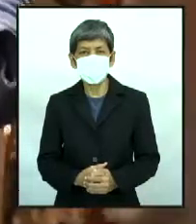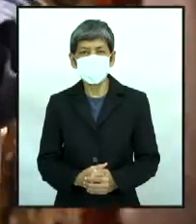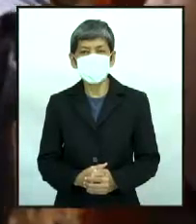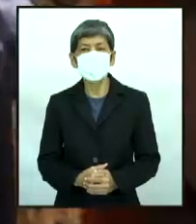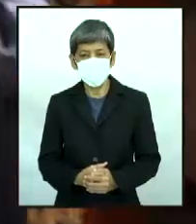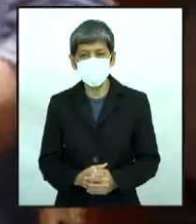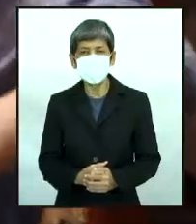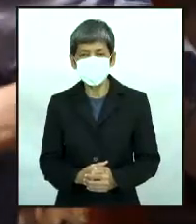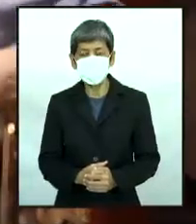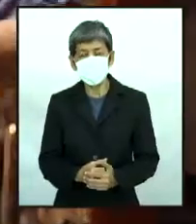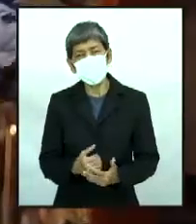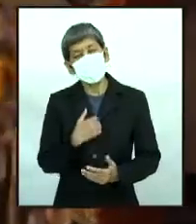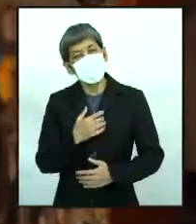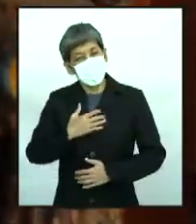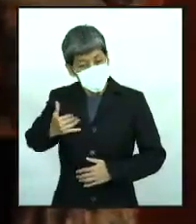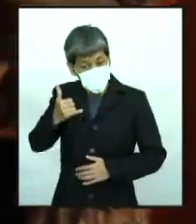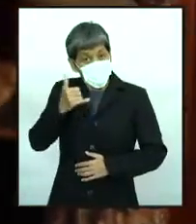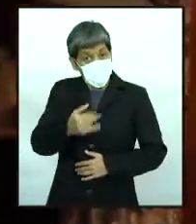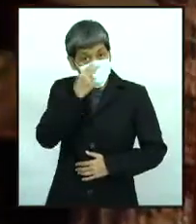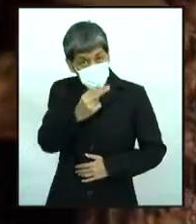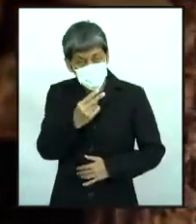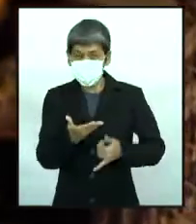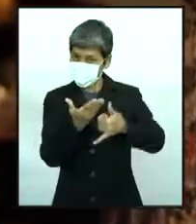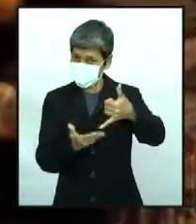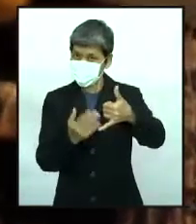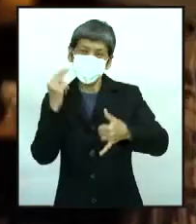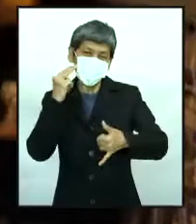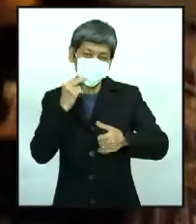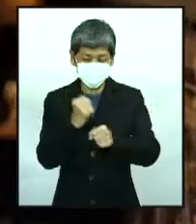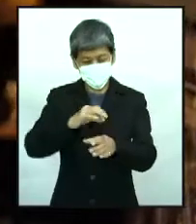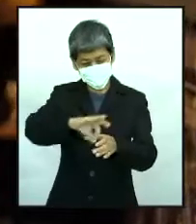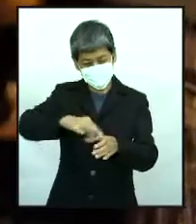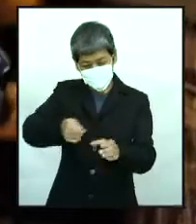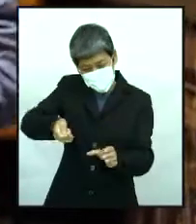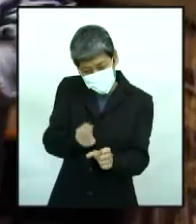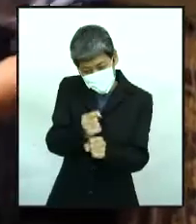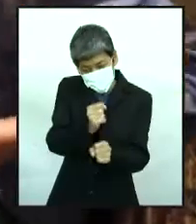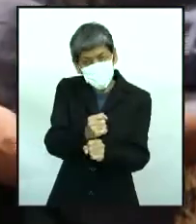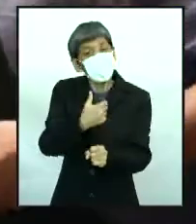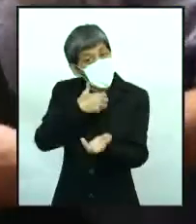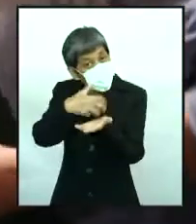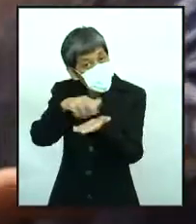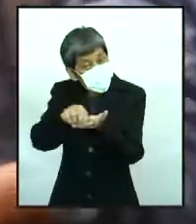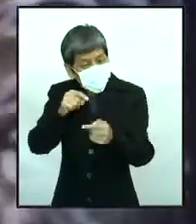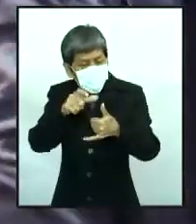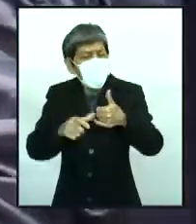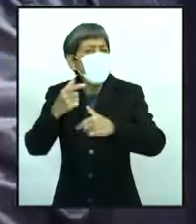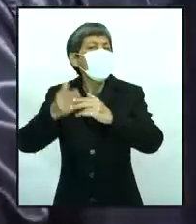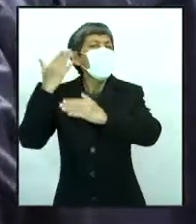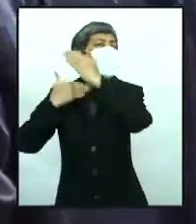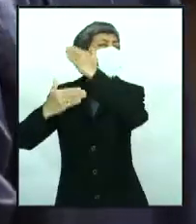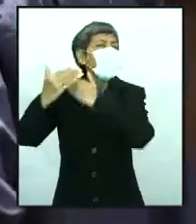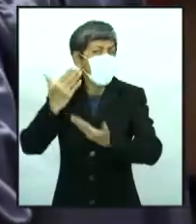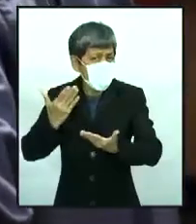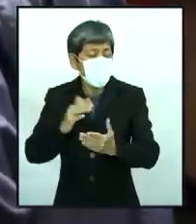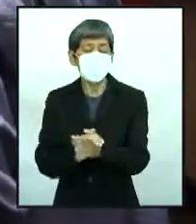ค่ะแล้วก็เมื่อกี้ค่ะตอนที่สตางค์เข้ามาเนี่ยก็จะเห็นพี่เสียงกำลังทำกาแฟอยู่เลยตอนนี้ก็เลยอยากให้คุณป้าเล่าประวัติของพี่เสียงเกิดมานิด